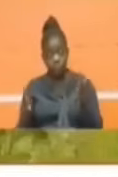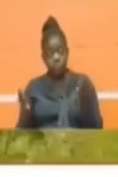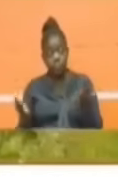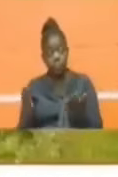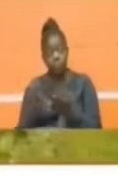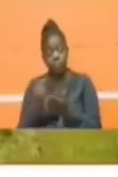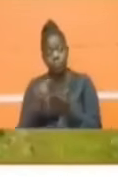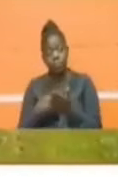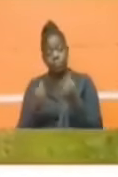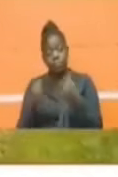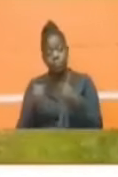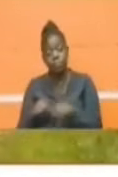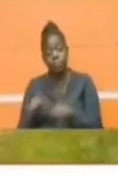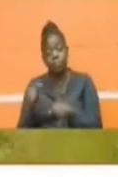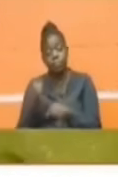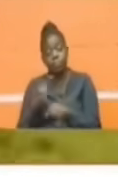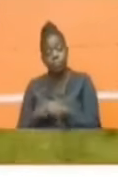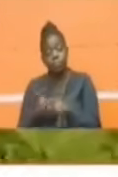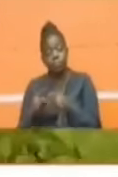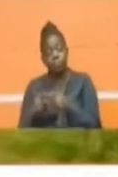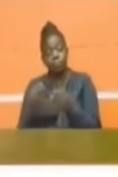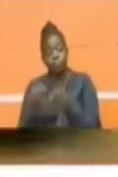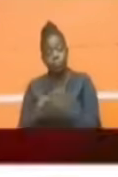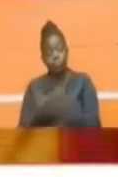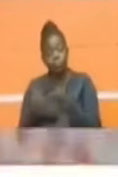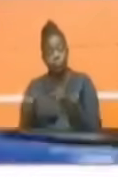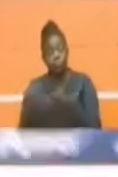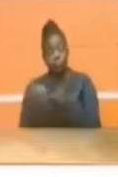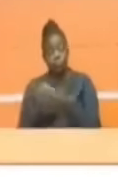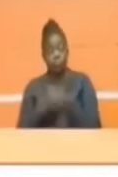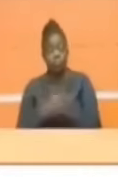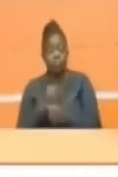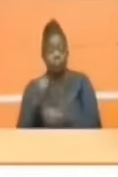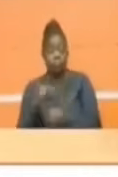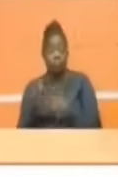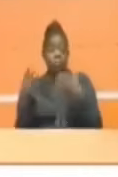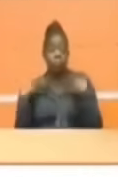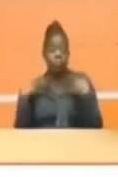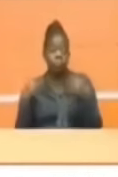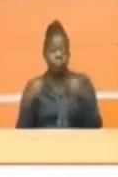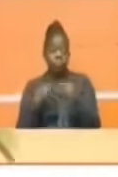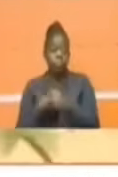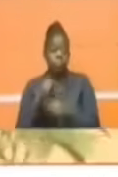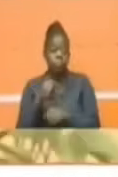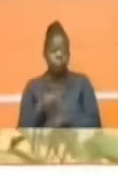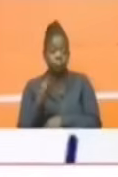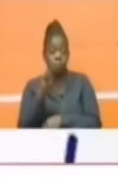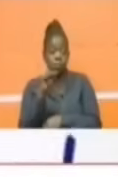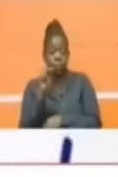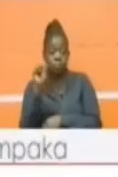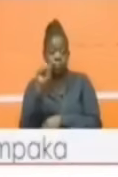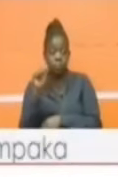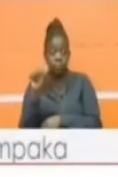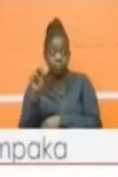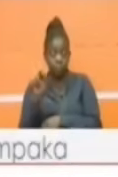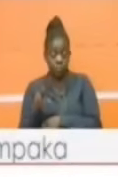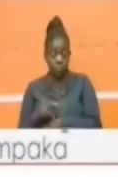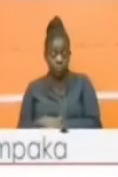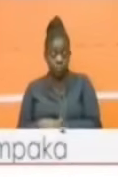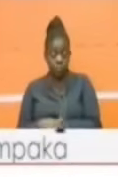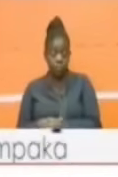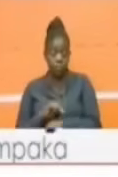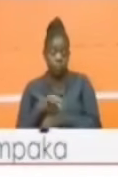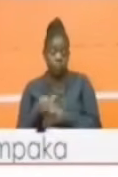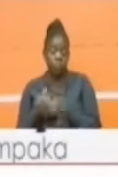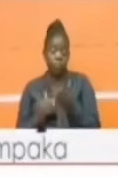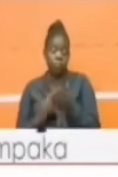kubanga be bakola omuzanyo olw'obudde ne ssente ze bateekamu olw'obwagazi eri omuzanyo nga wagiddwa ne Yasini Nassa. Making sure nti